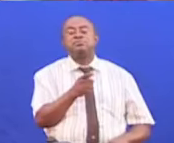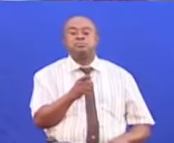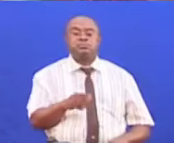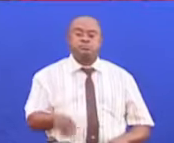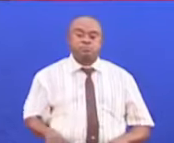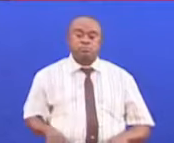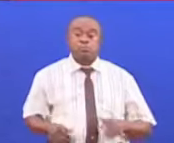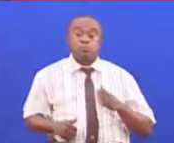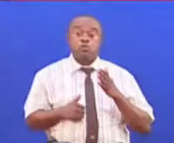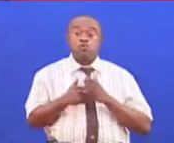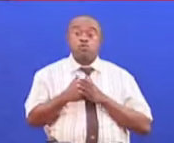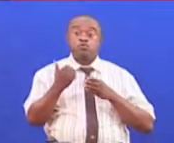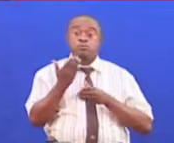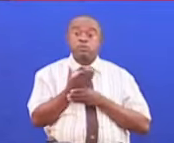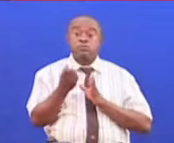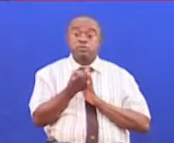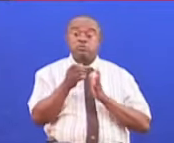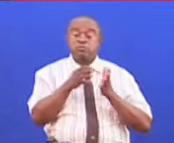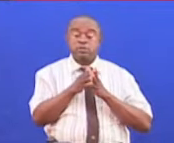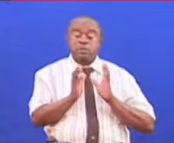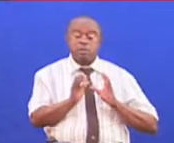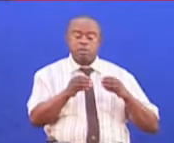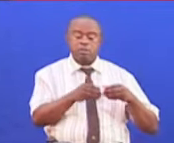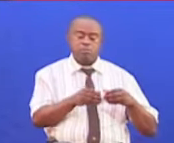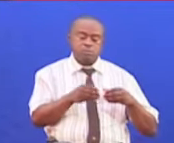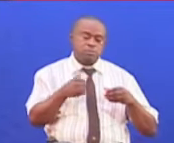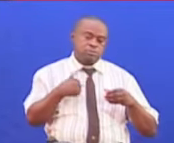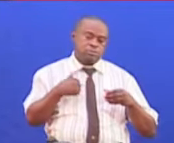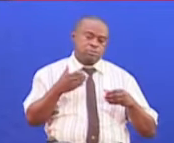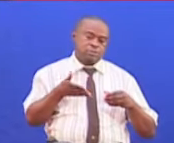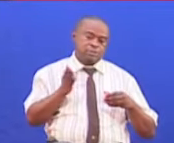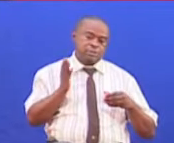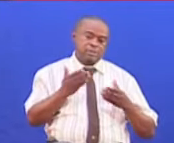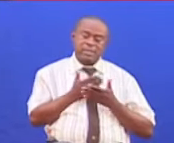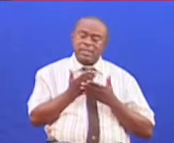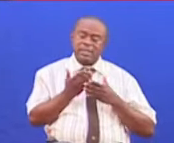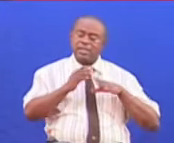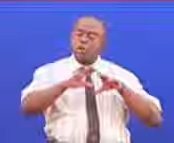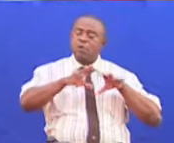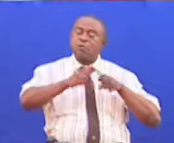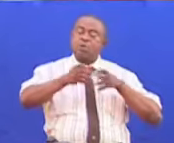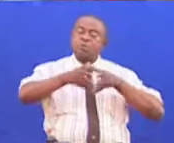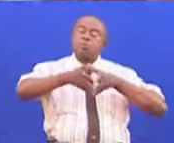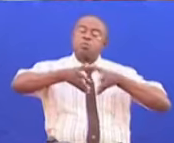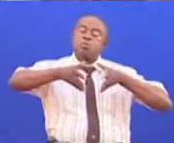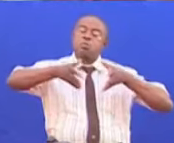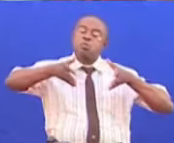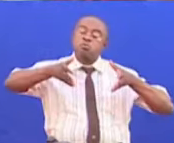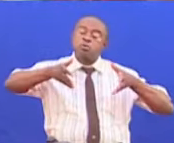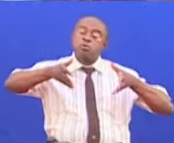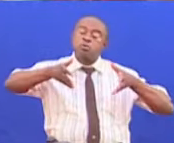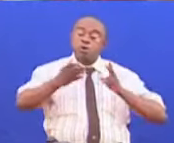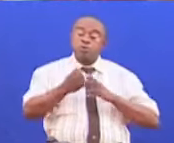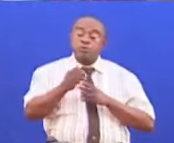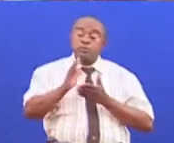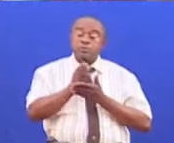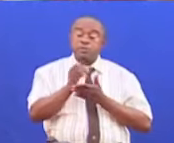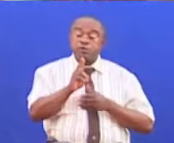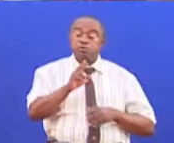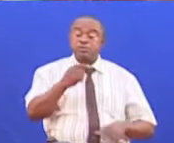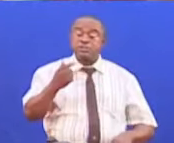uo wa Beni uliele Kama kuwa serik haina umil liki mkb wa Isa kwa kuwa Isa za utt